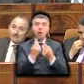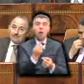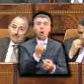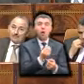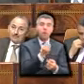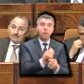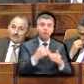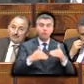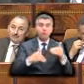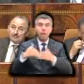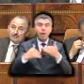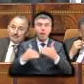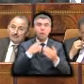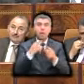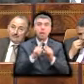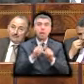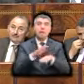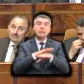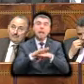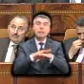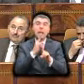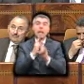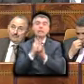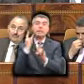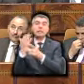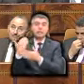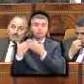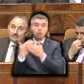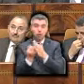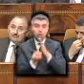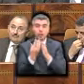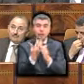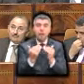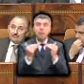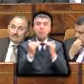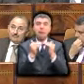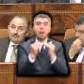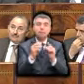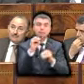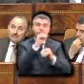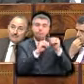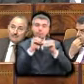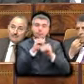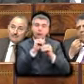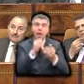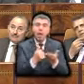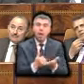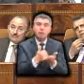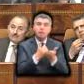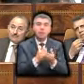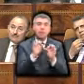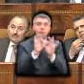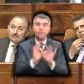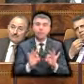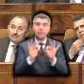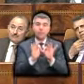وسياسة القديمة والجديدة ما قدراش تصلح هاد الظاهرة. هاد الناس باش يمكن لينا نصلحوا هاد الظاهرة تيخصنا نقضيو على